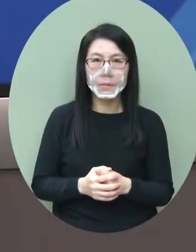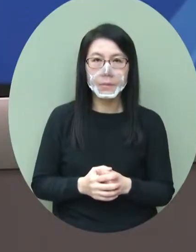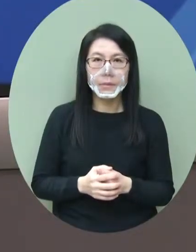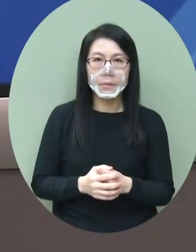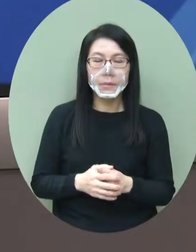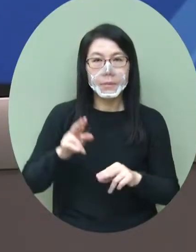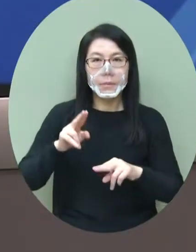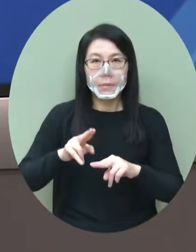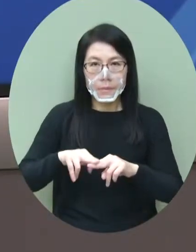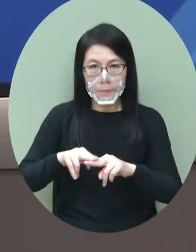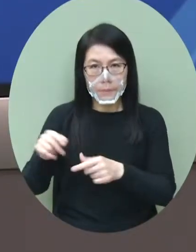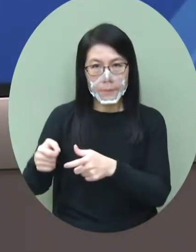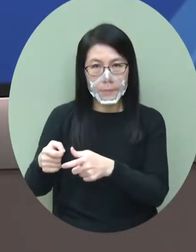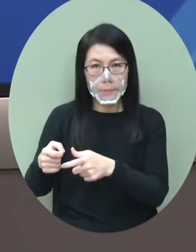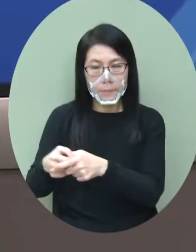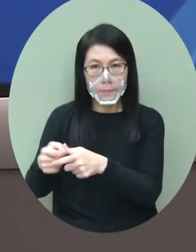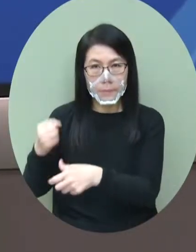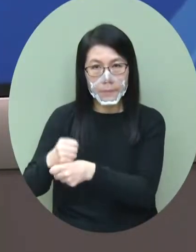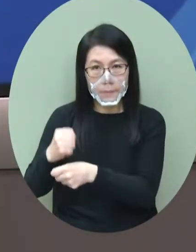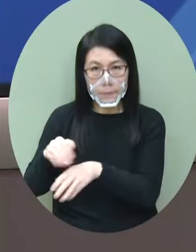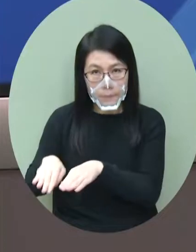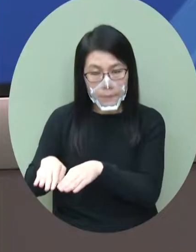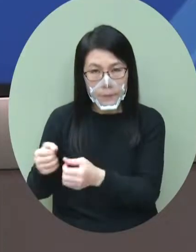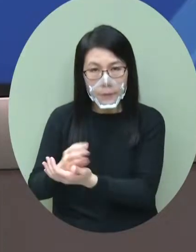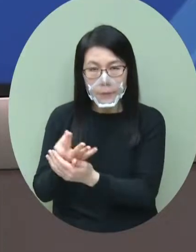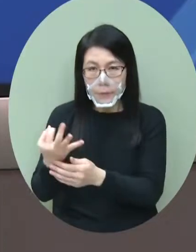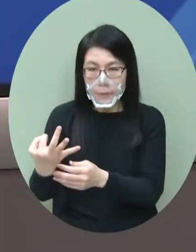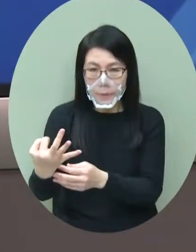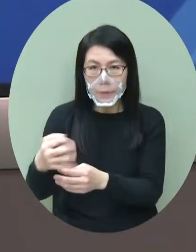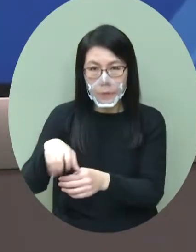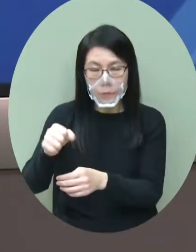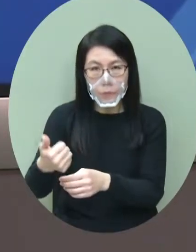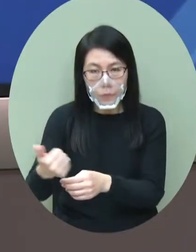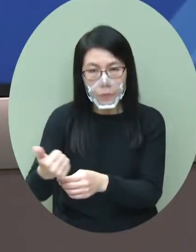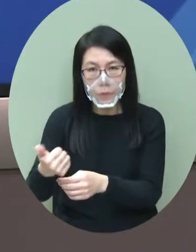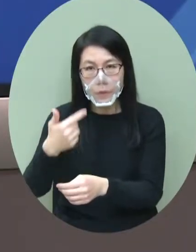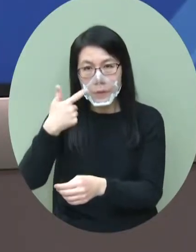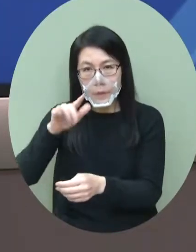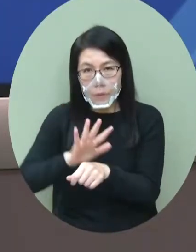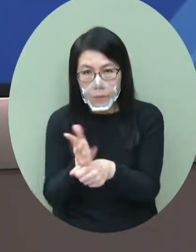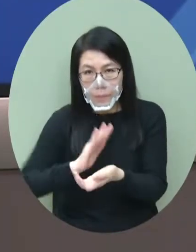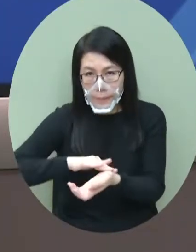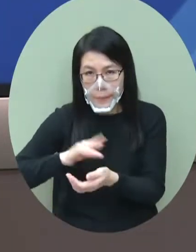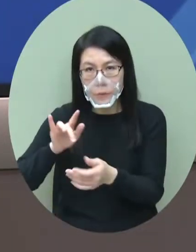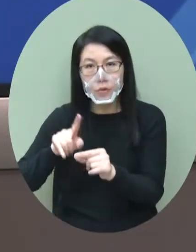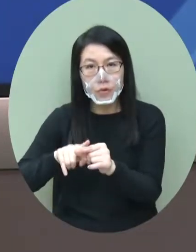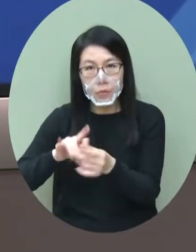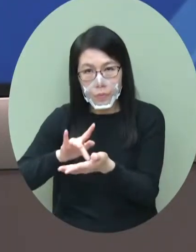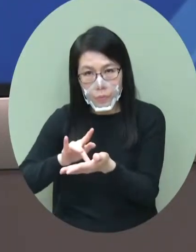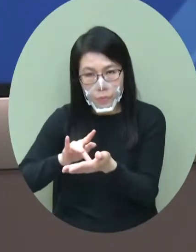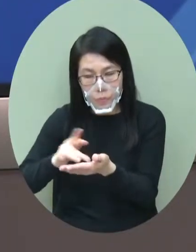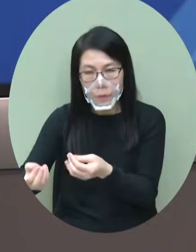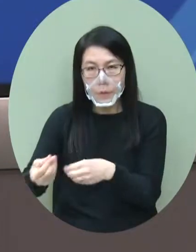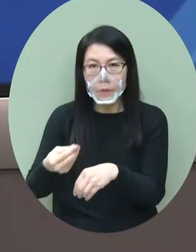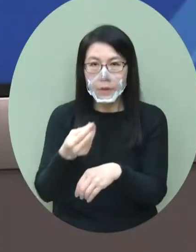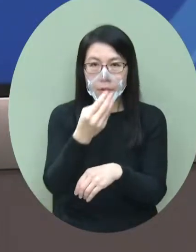通过内地的生产商把三种有效治疗新冠肺炎的中成